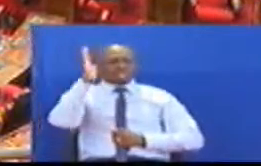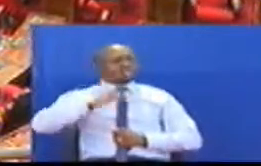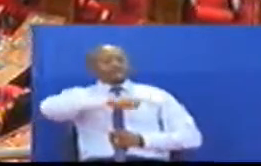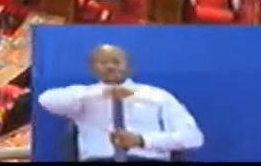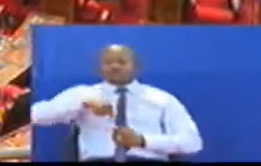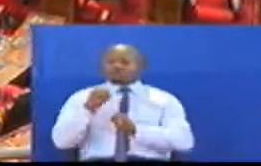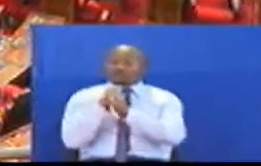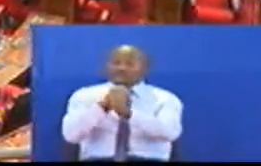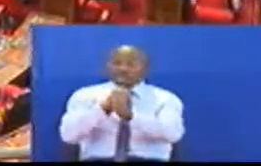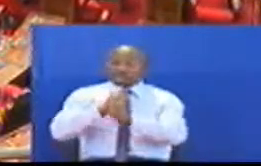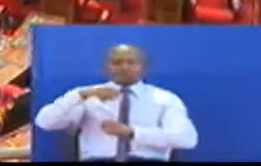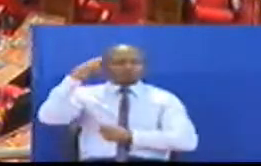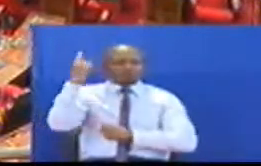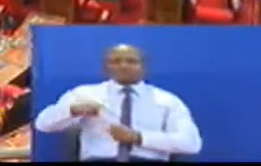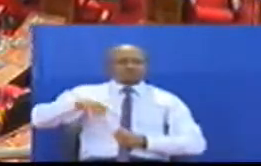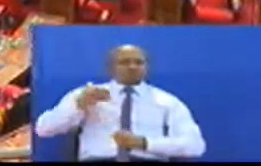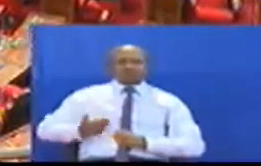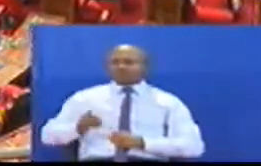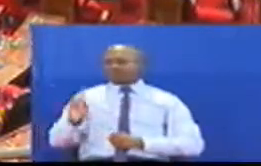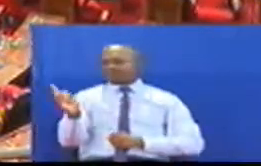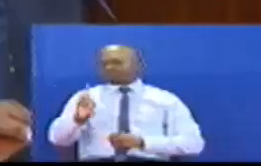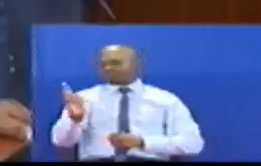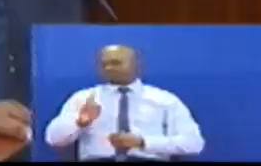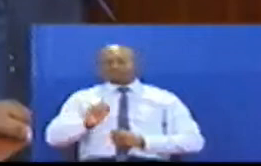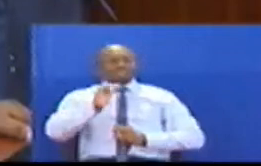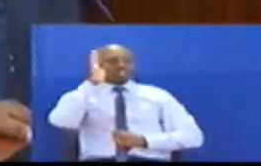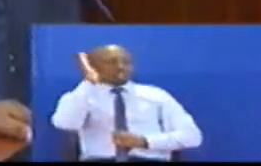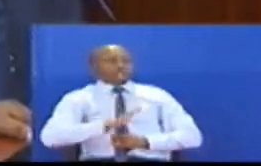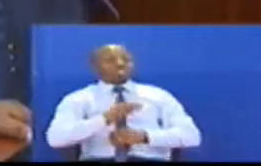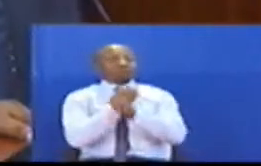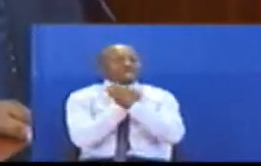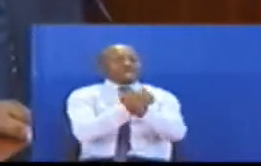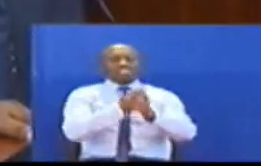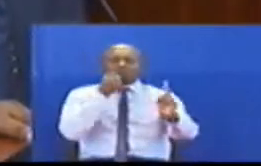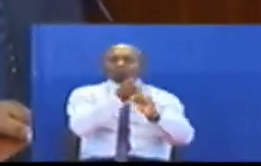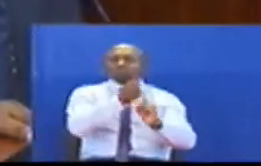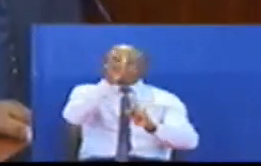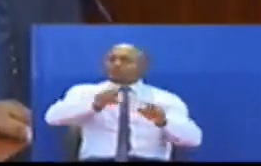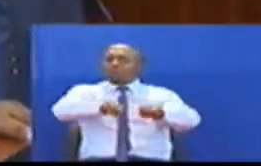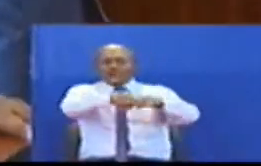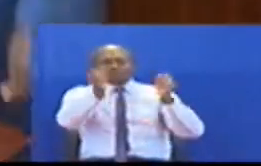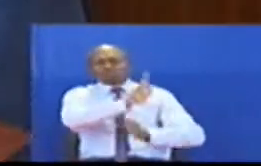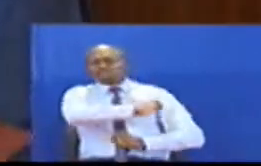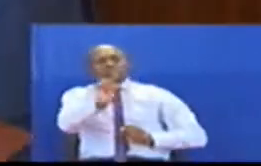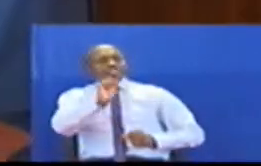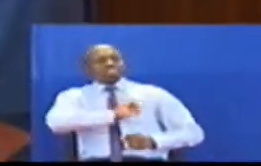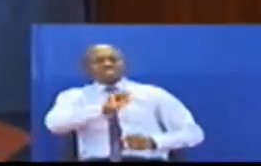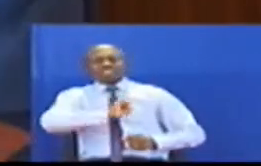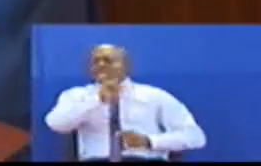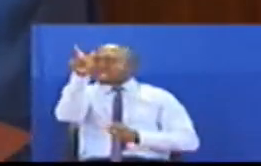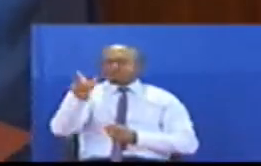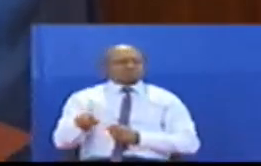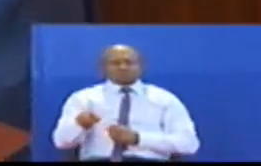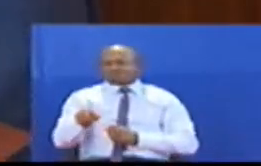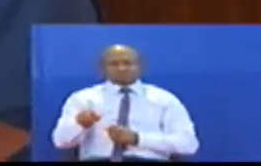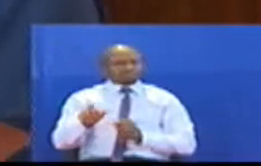haliwezi kupiga wanawake hata siku moja. Jeshi la magereza linashughulika na wahalifu, sio jinsia. Halishughuliki na jinsia ya mtu.